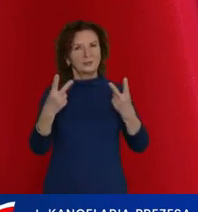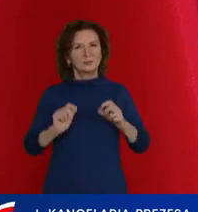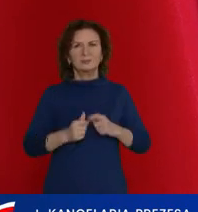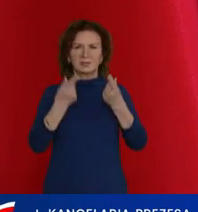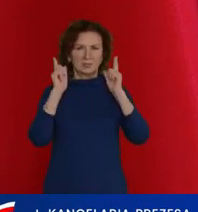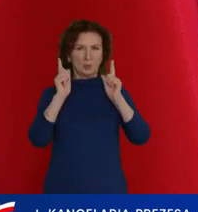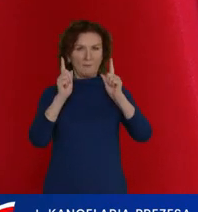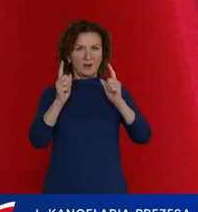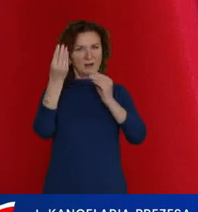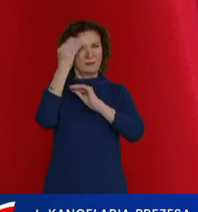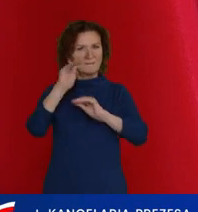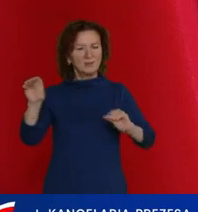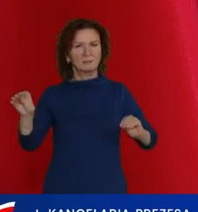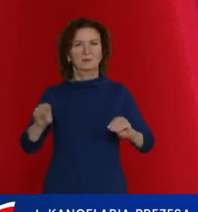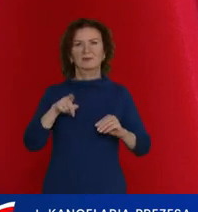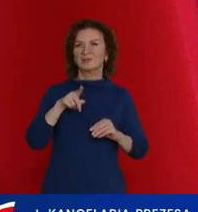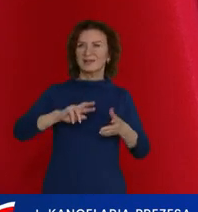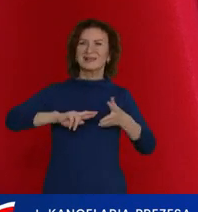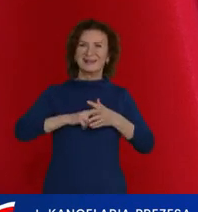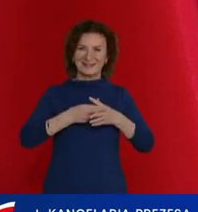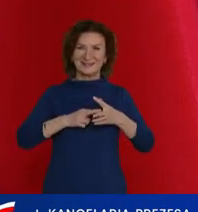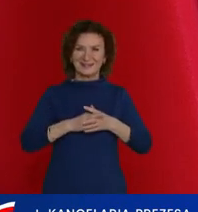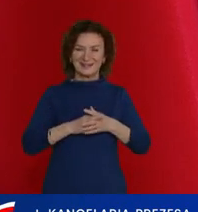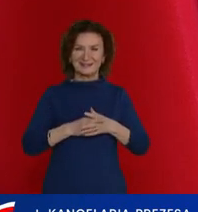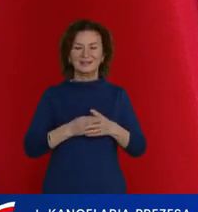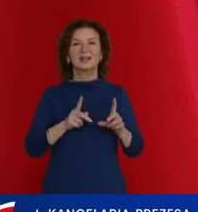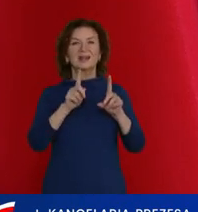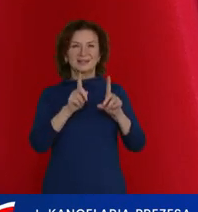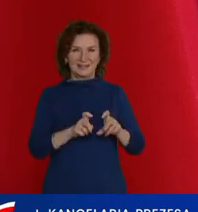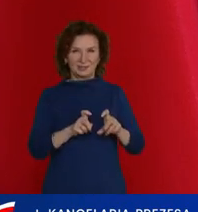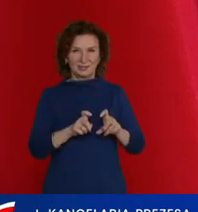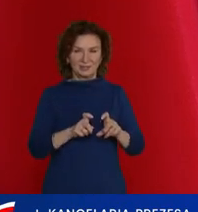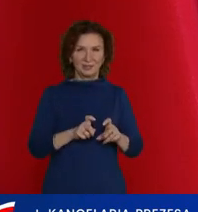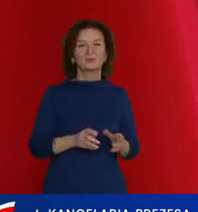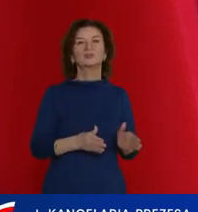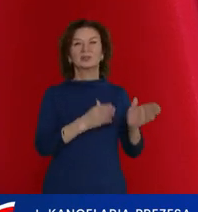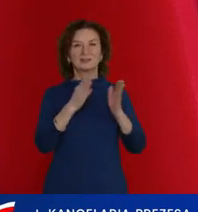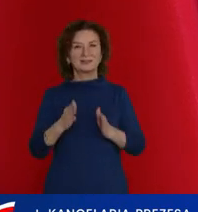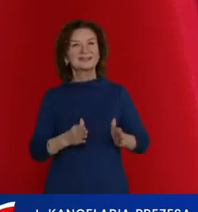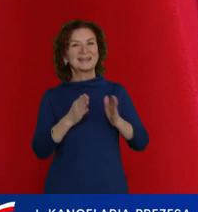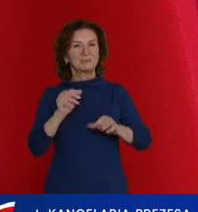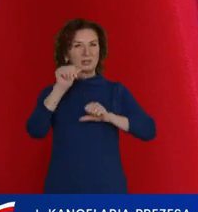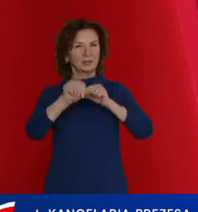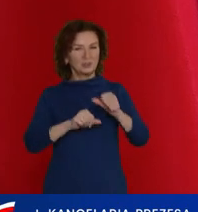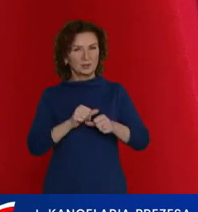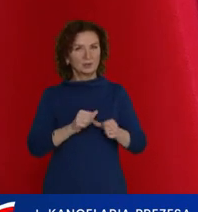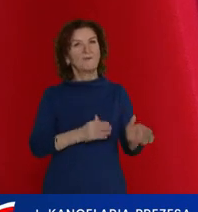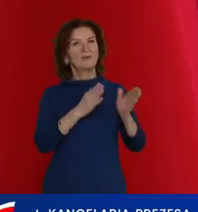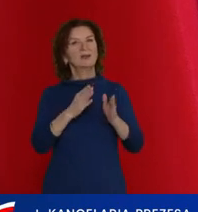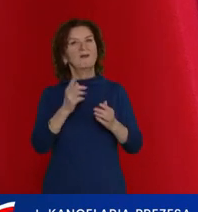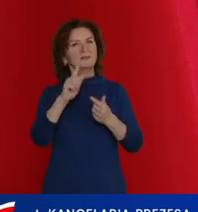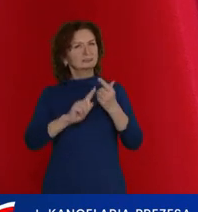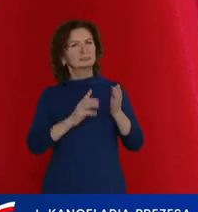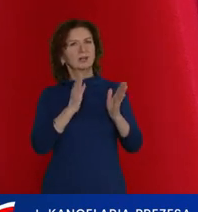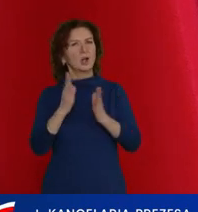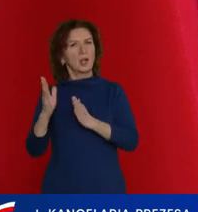informować o tym, że te zapisy zaczynają się dla kolejnych roczników w konkretnych dniach i nie